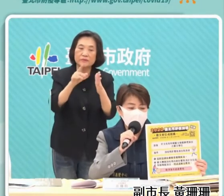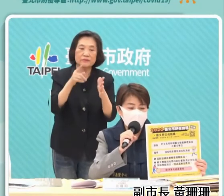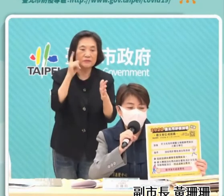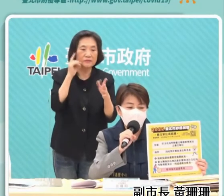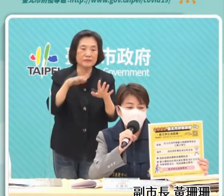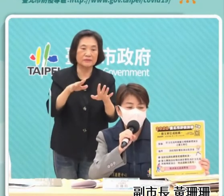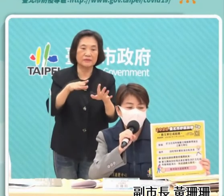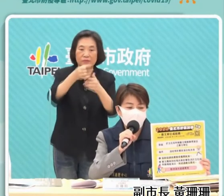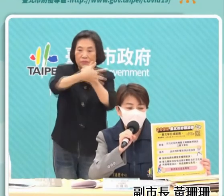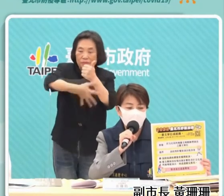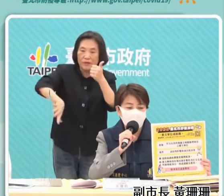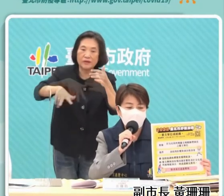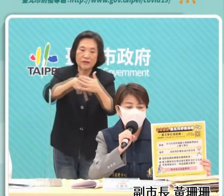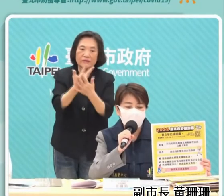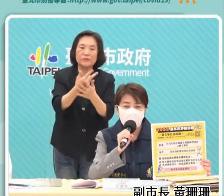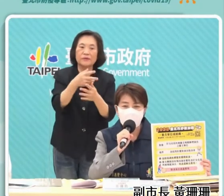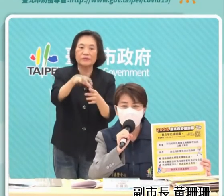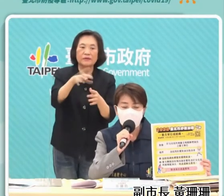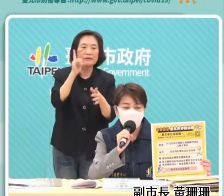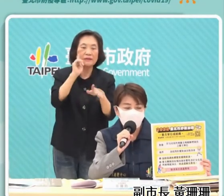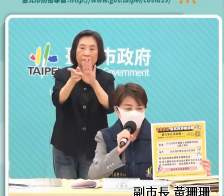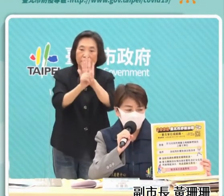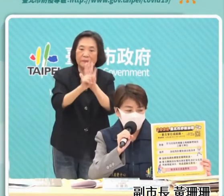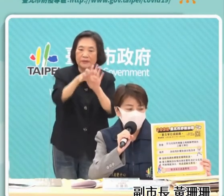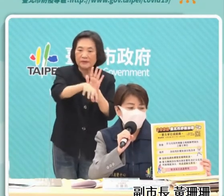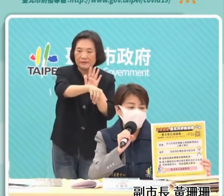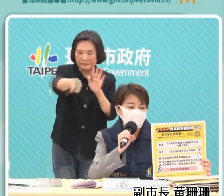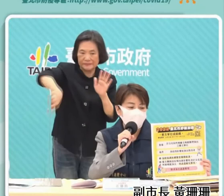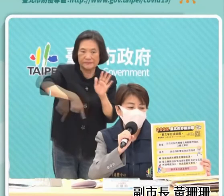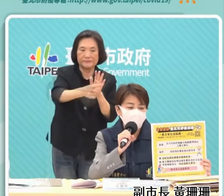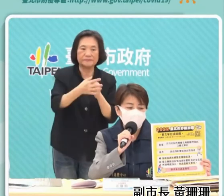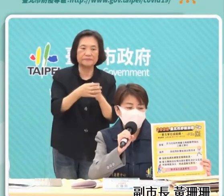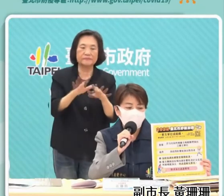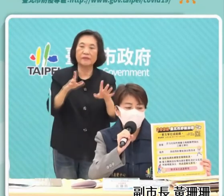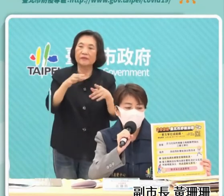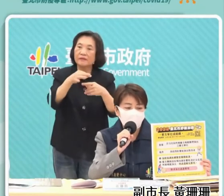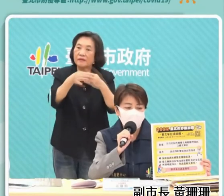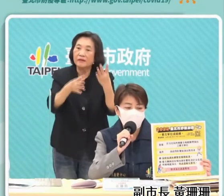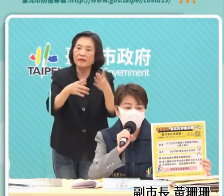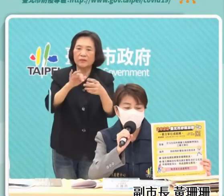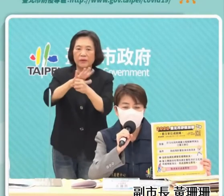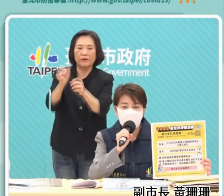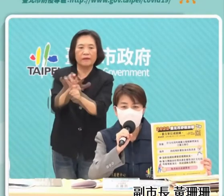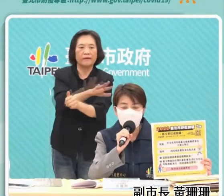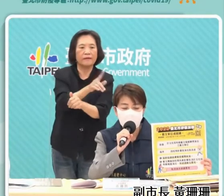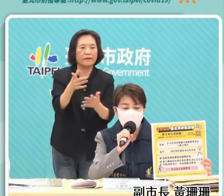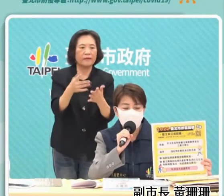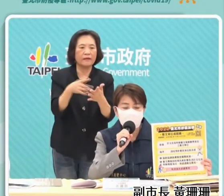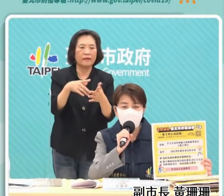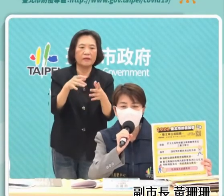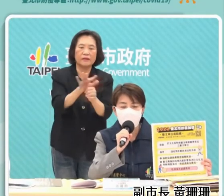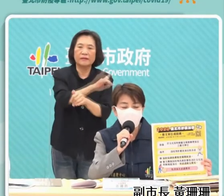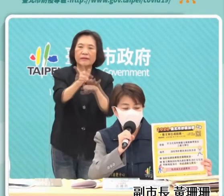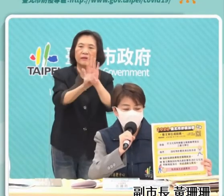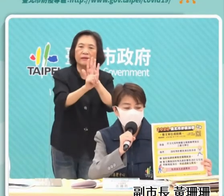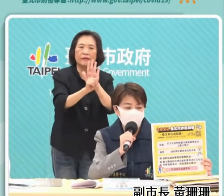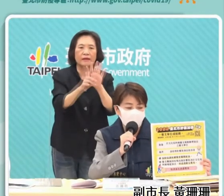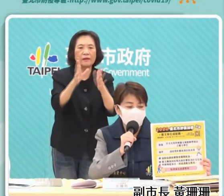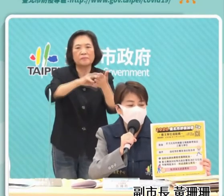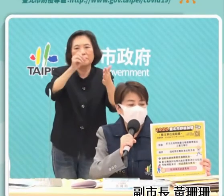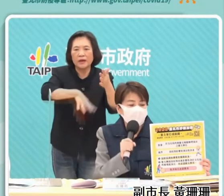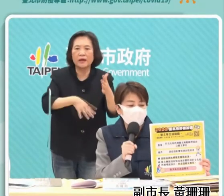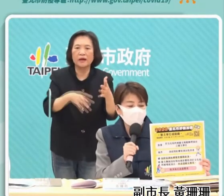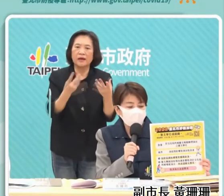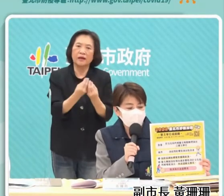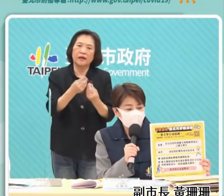局所辖的艺文场馆办理演出的艺文单位，那条件是因为疫情影响导致他的演出取消的